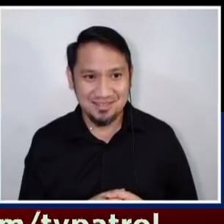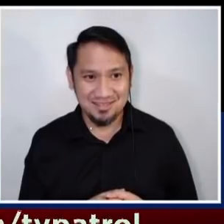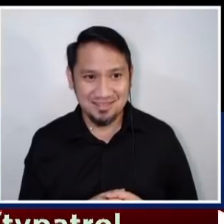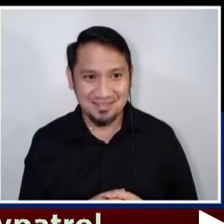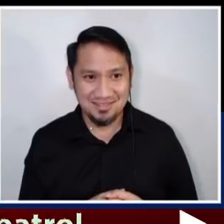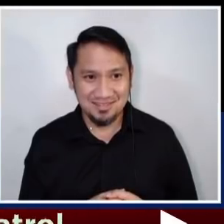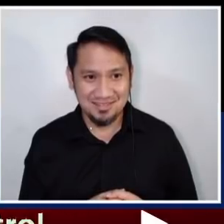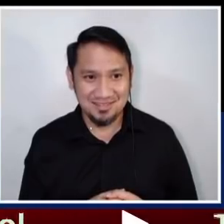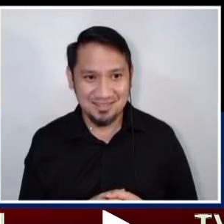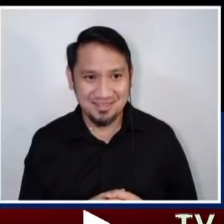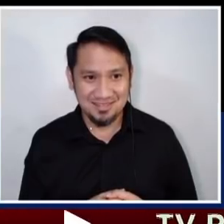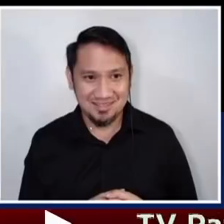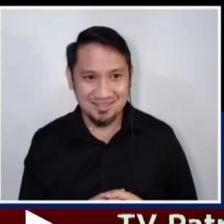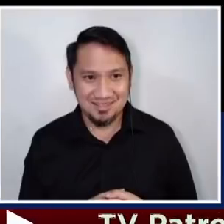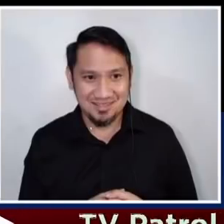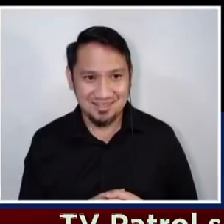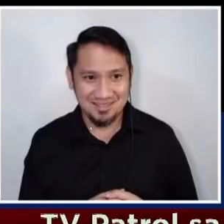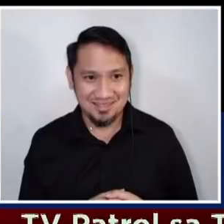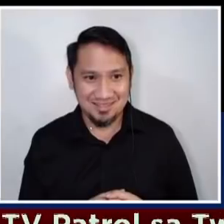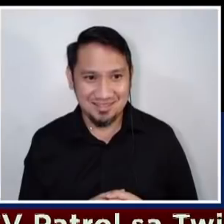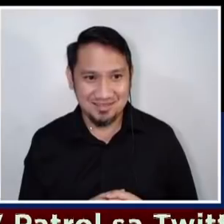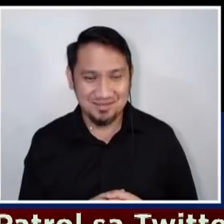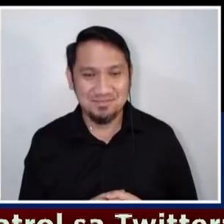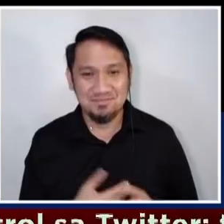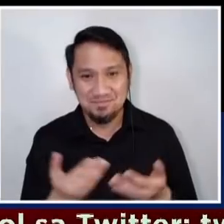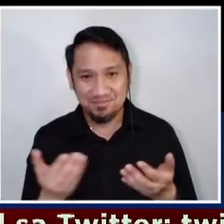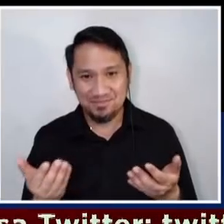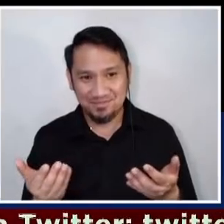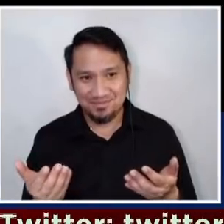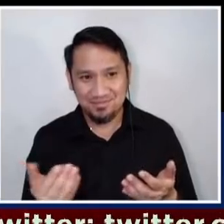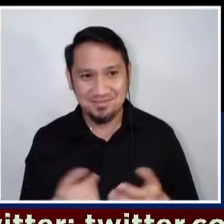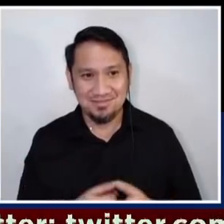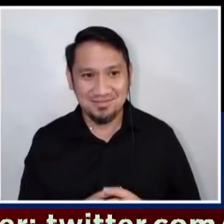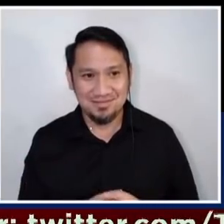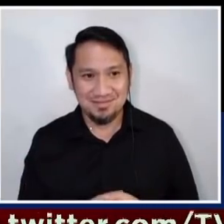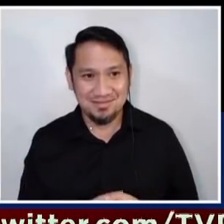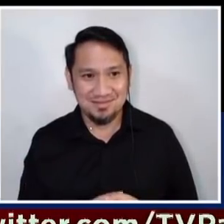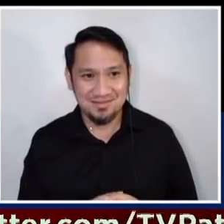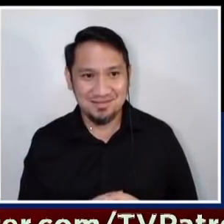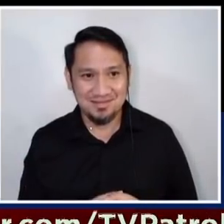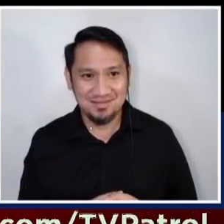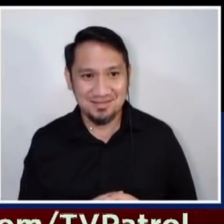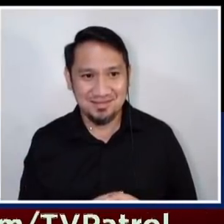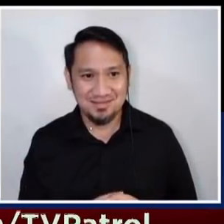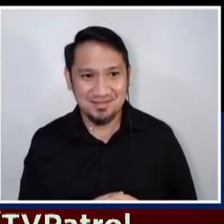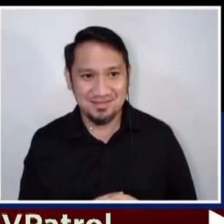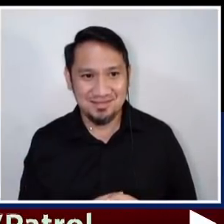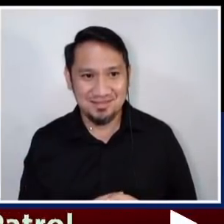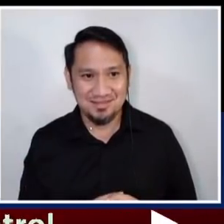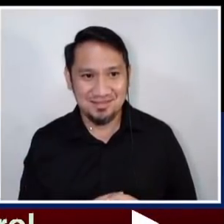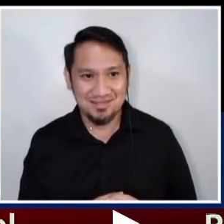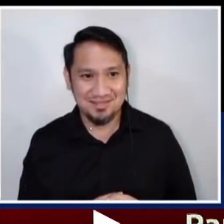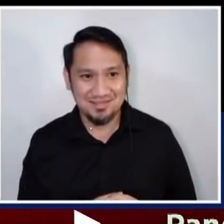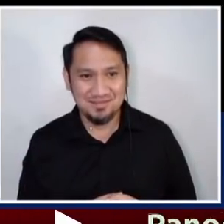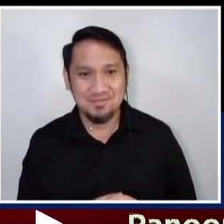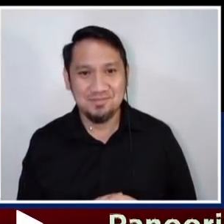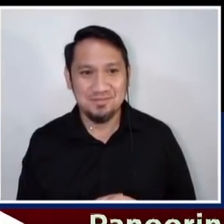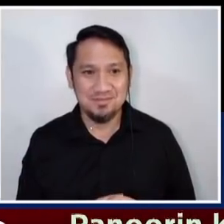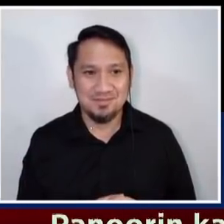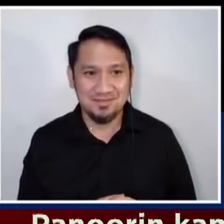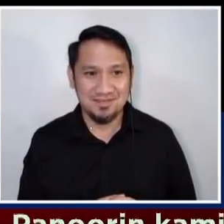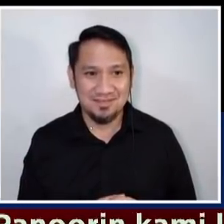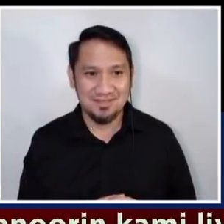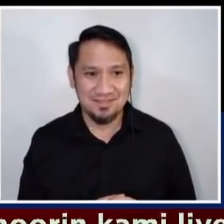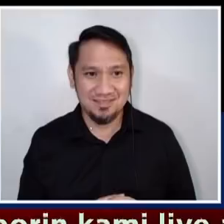Boss, sarap ah, itong order pa. Mark Logan. I see you looking at my PIC.